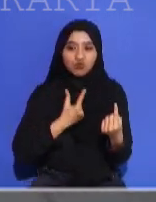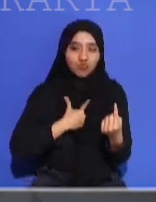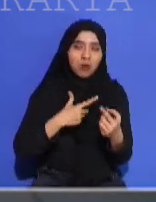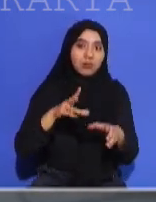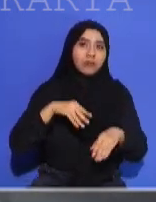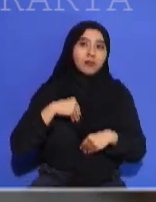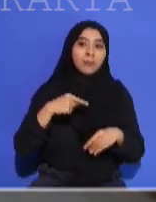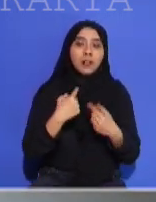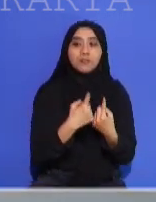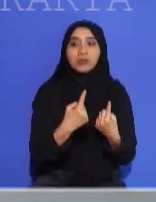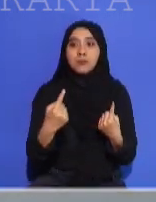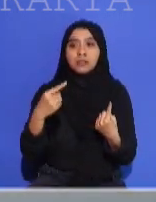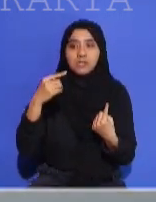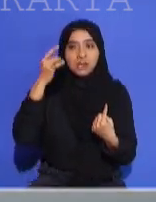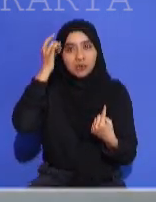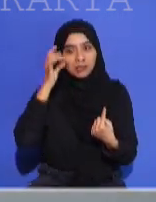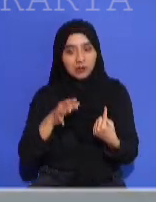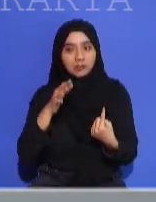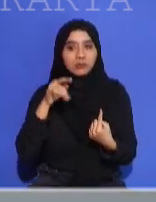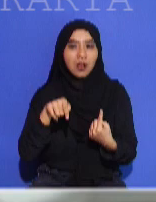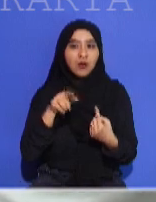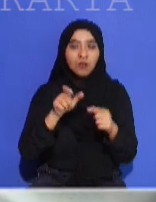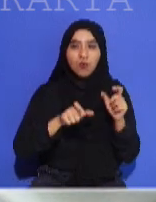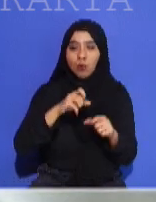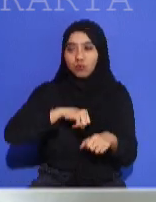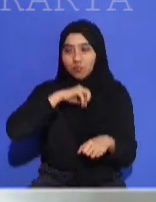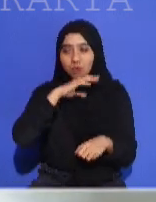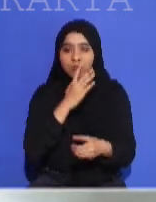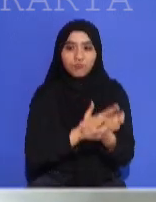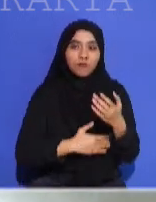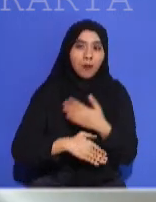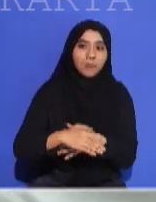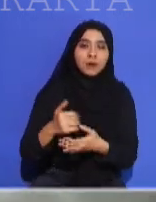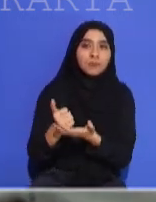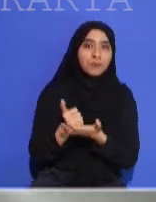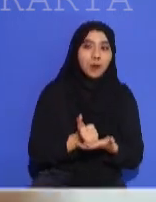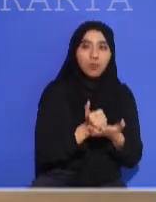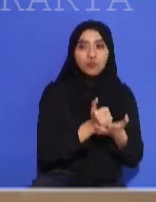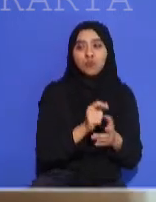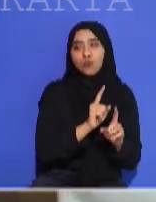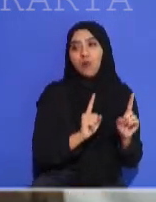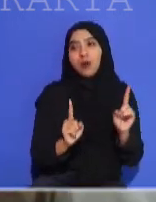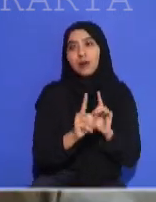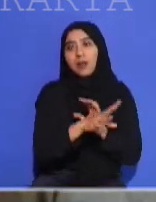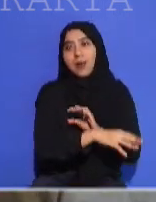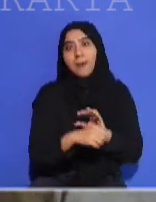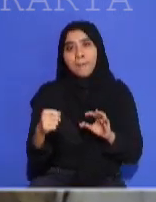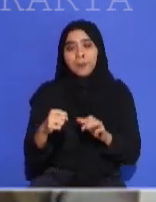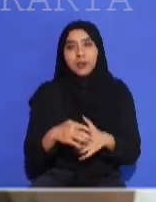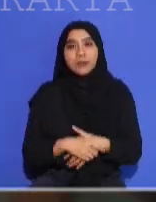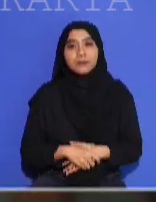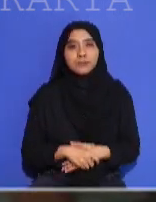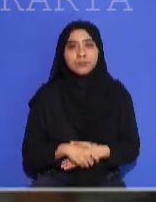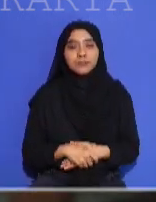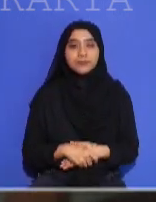dukuh. Selanjutnya, bagi lansia dan difabel, ada yang diambilkan pihak yang mewakili baik masing-masing terdekat dalam lingkup